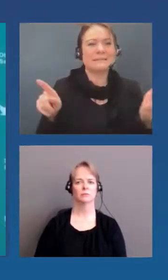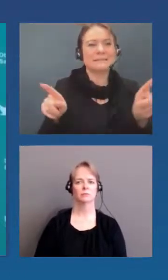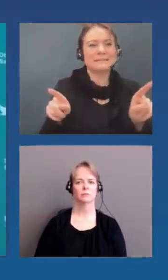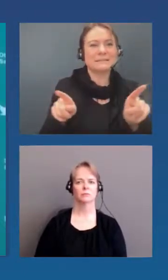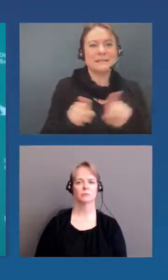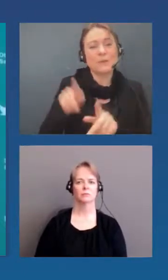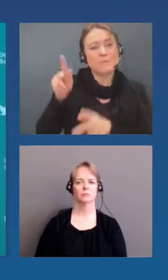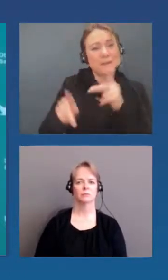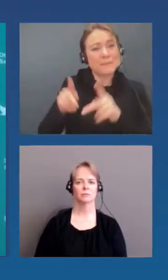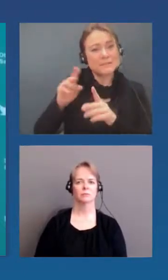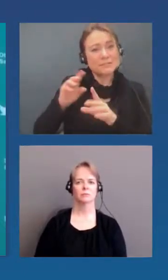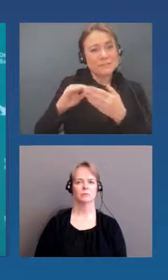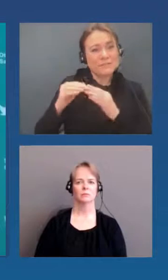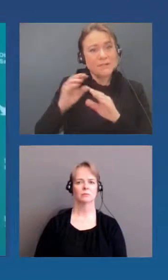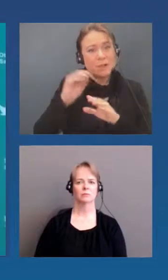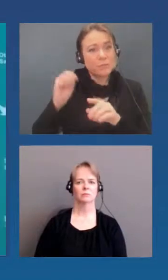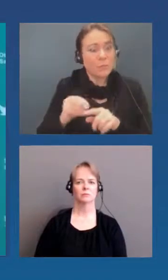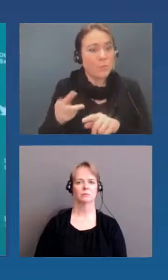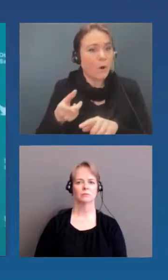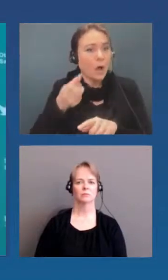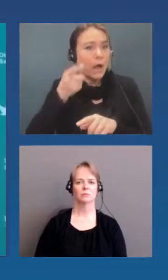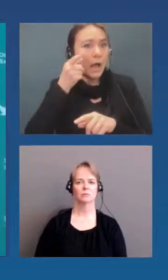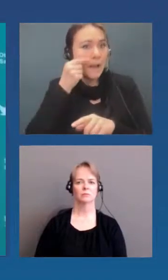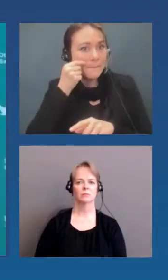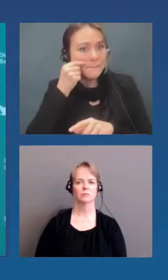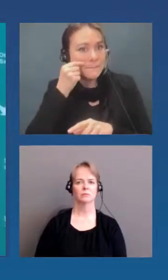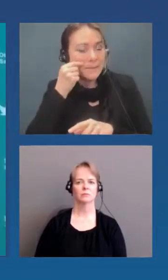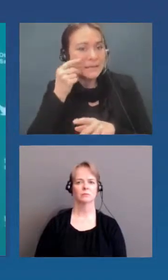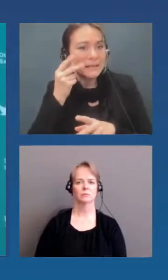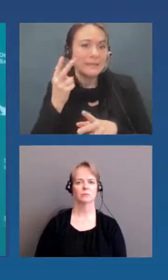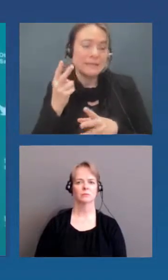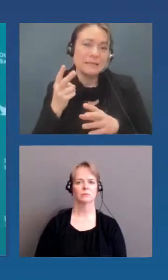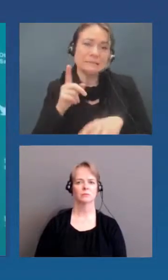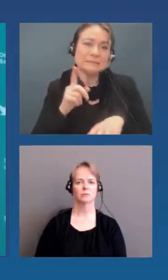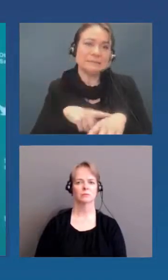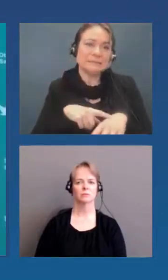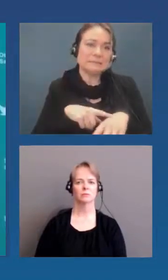gens d'Ottawa entendent qu'il y a raison pour